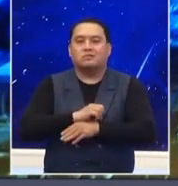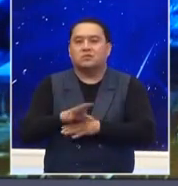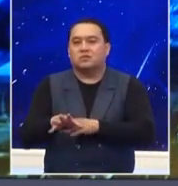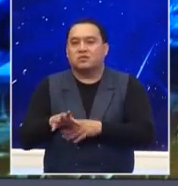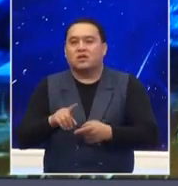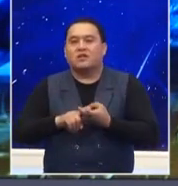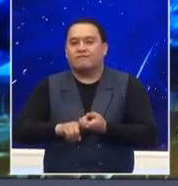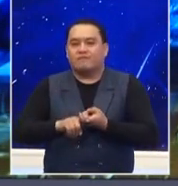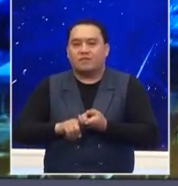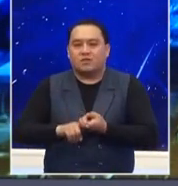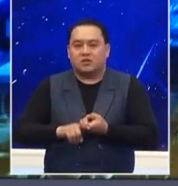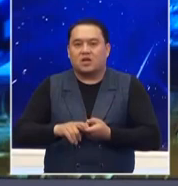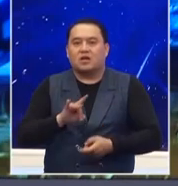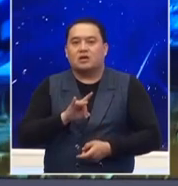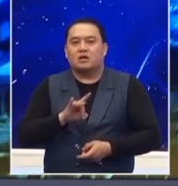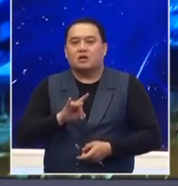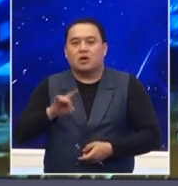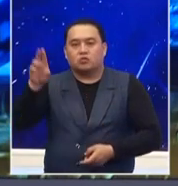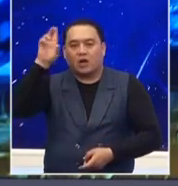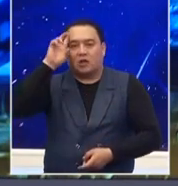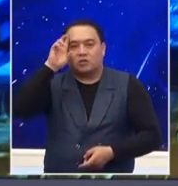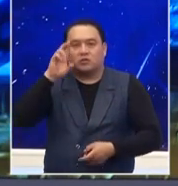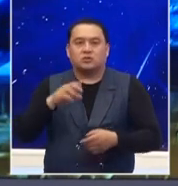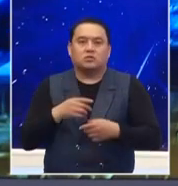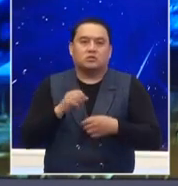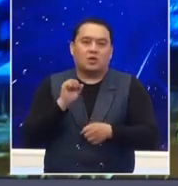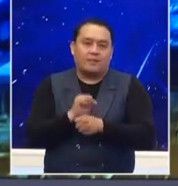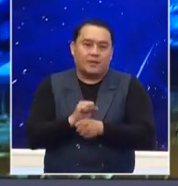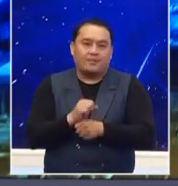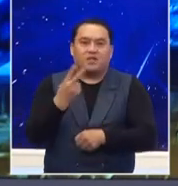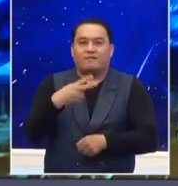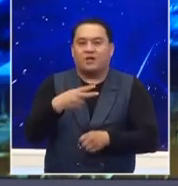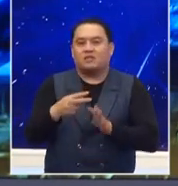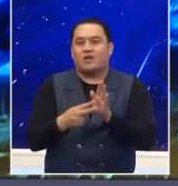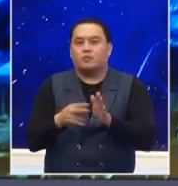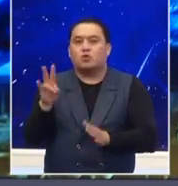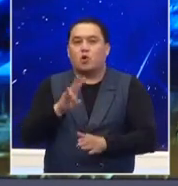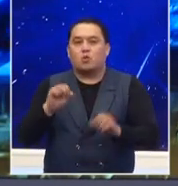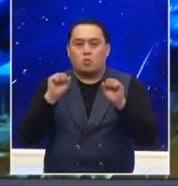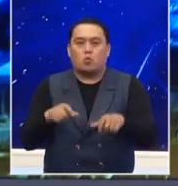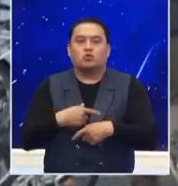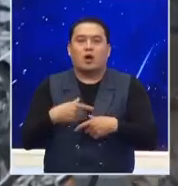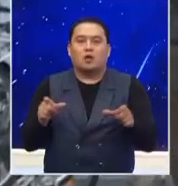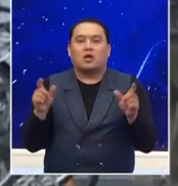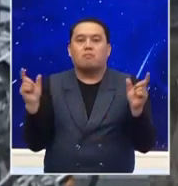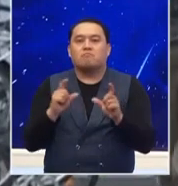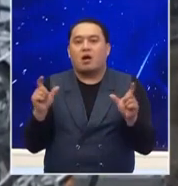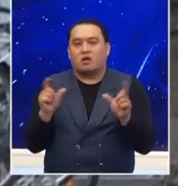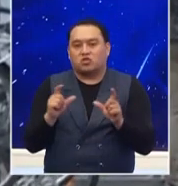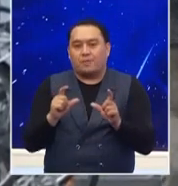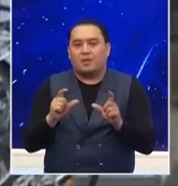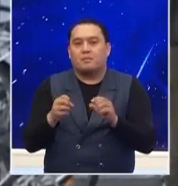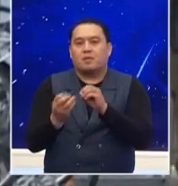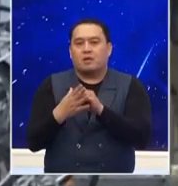распространение коронавирусной инфекции в республике удалось замедлить. С 28 ноября могут открыться магазины. С